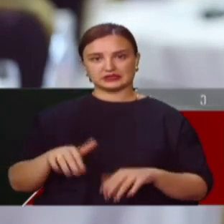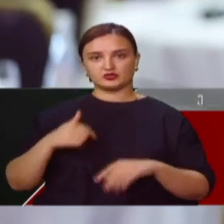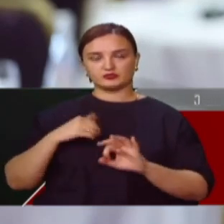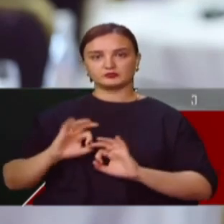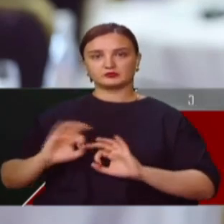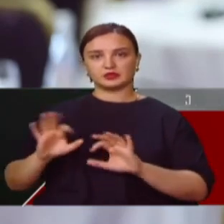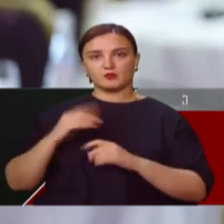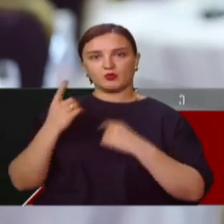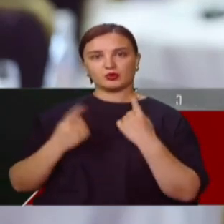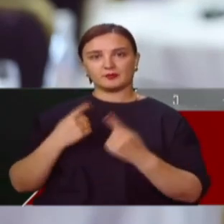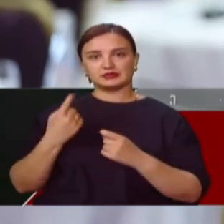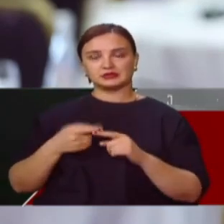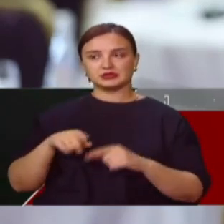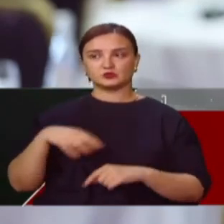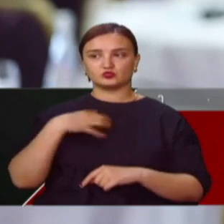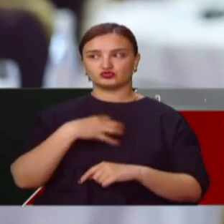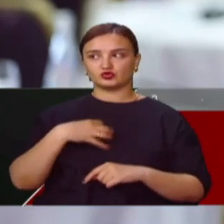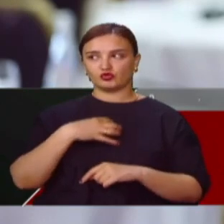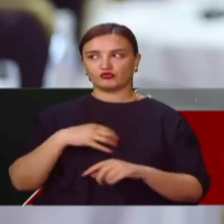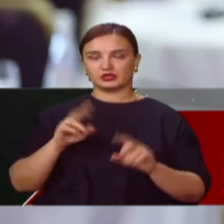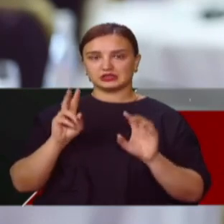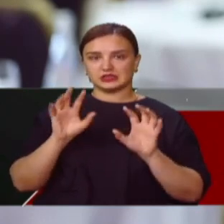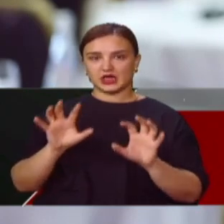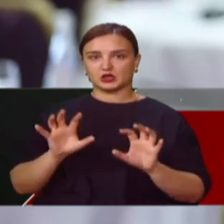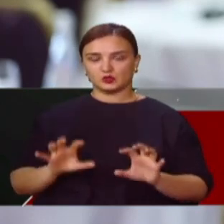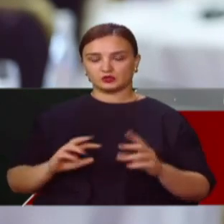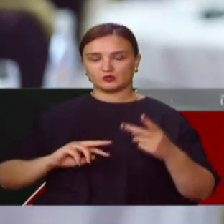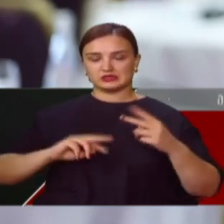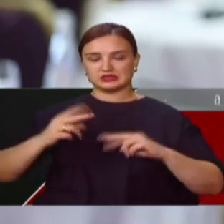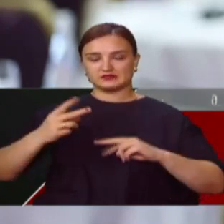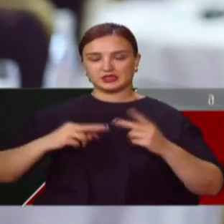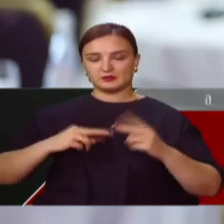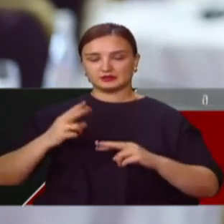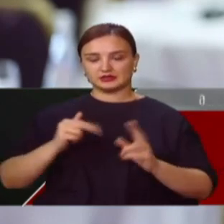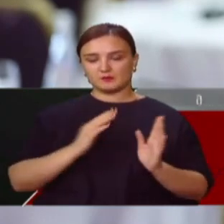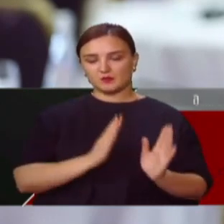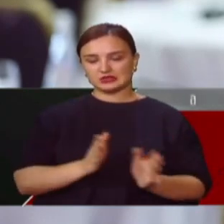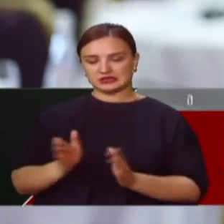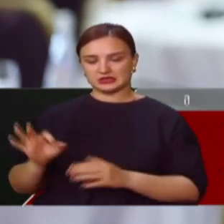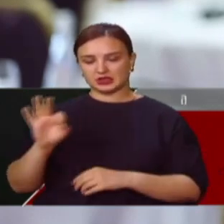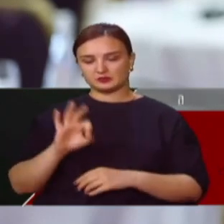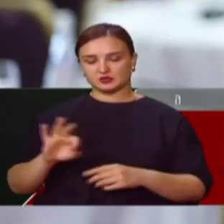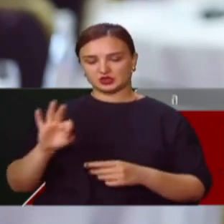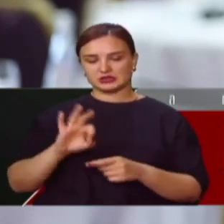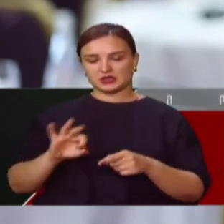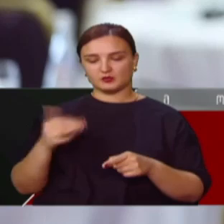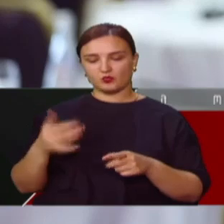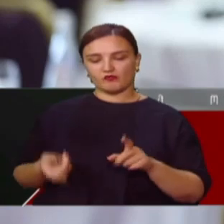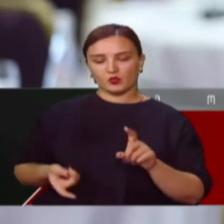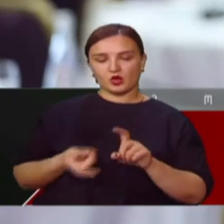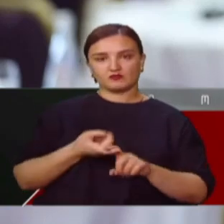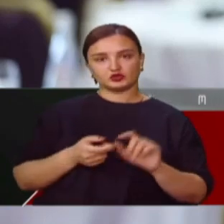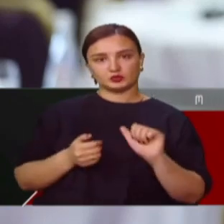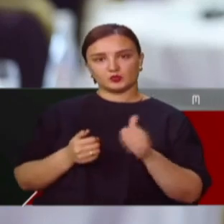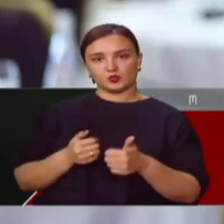უზიარებთ ინფორმაციას იმ მნიშვნელოვანი საკანონმდებლო ცვლილებებისა და მოწესრიგების შესახებ, რომელიც უკავშირდება